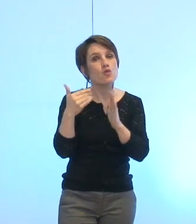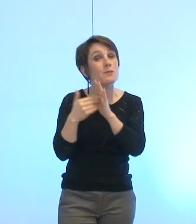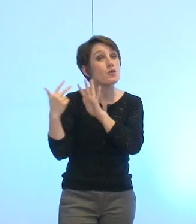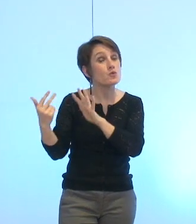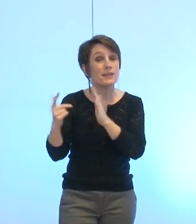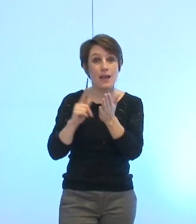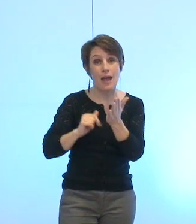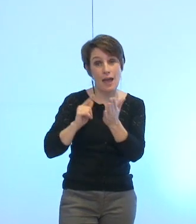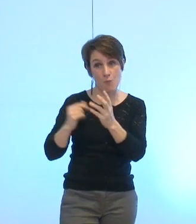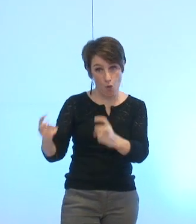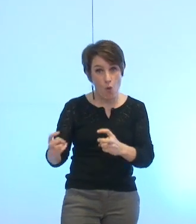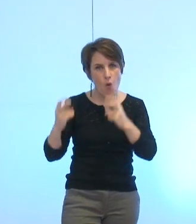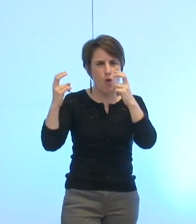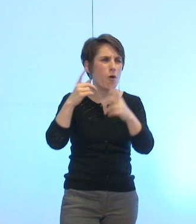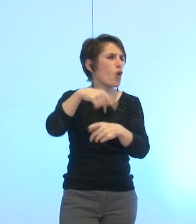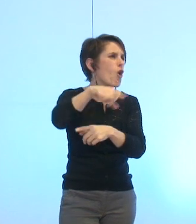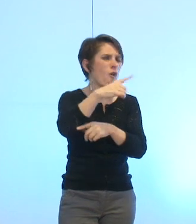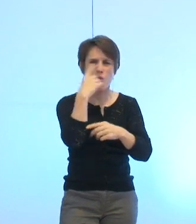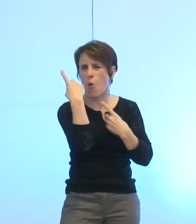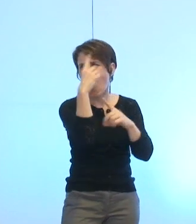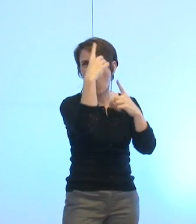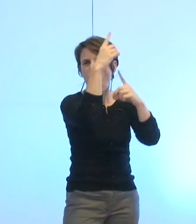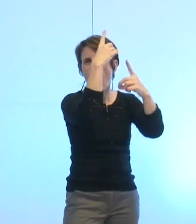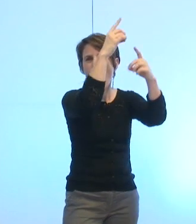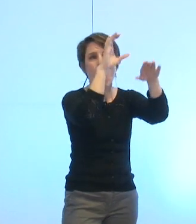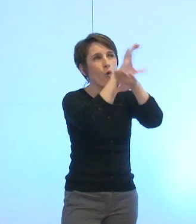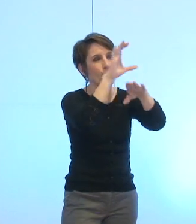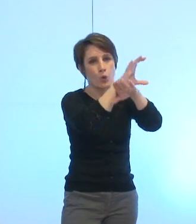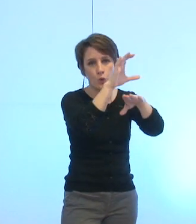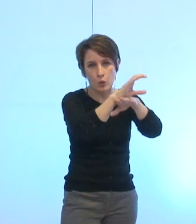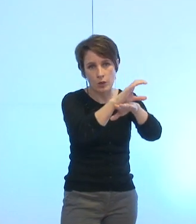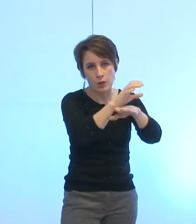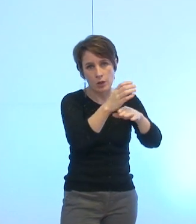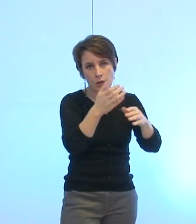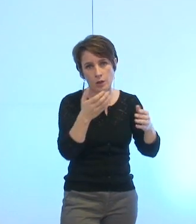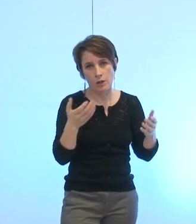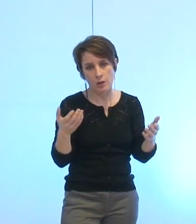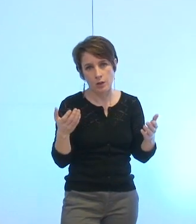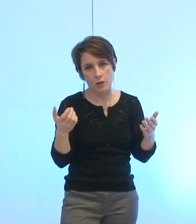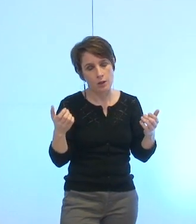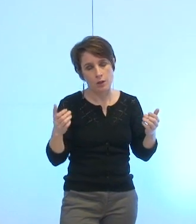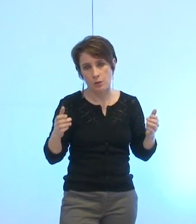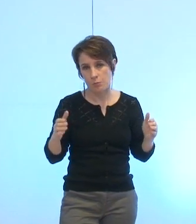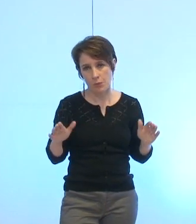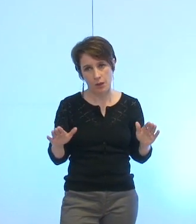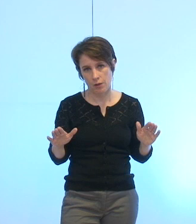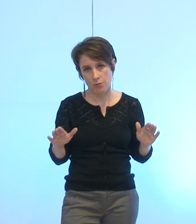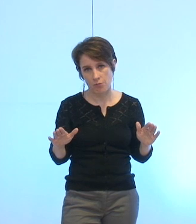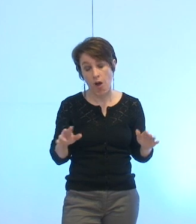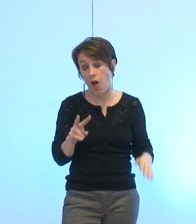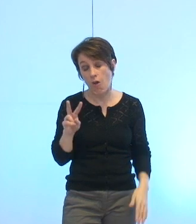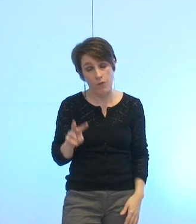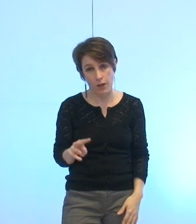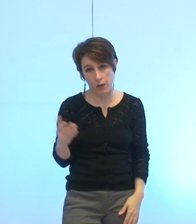2008 vous avez noncé en réalité s appliqué en 2009 elle venait